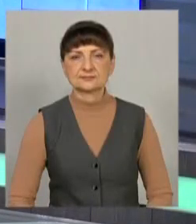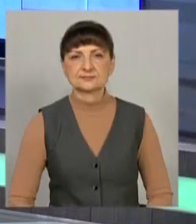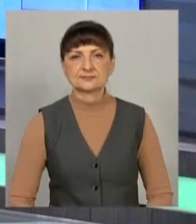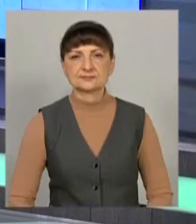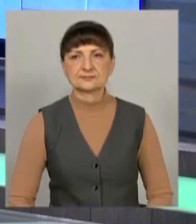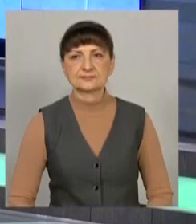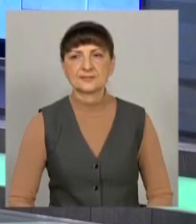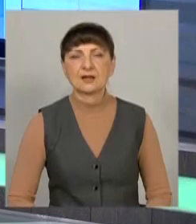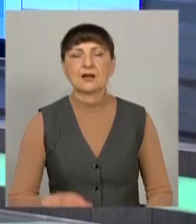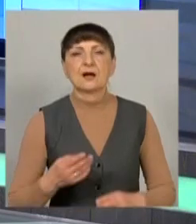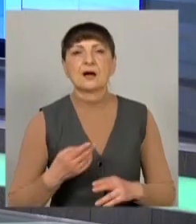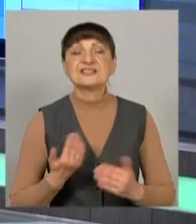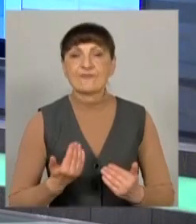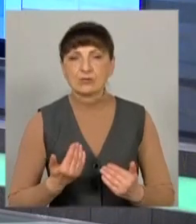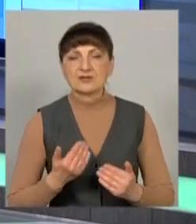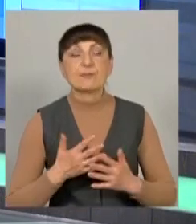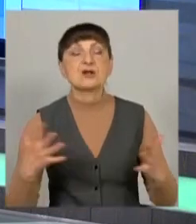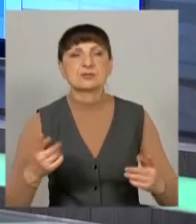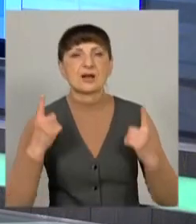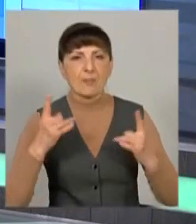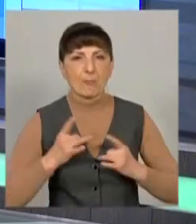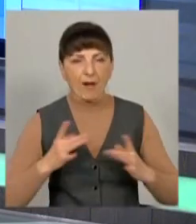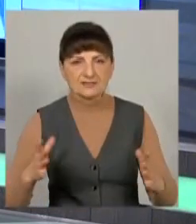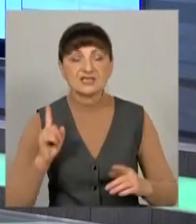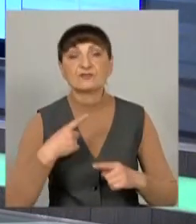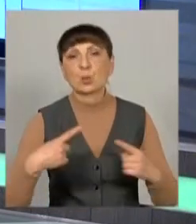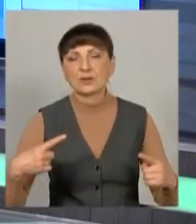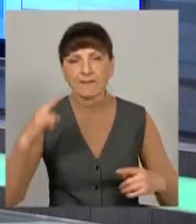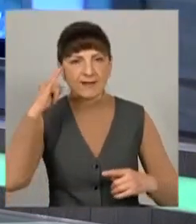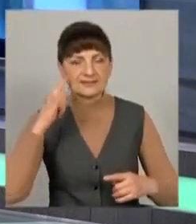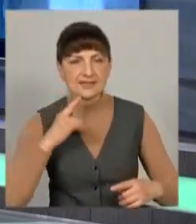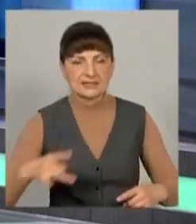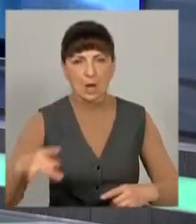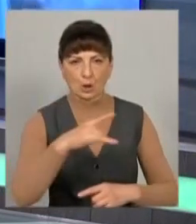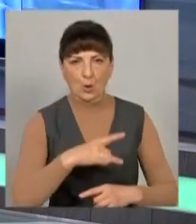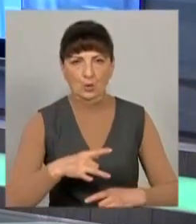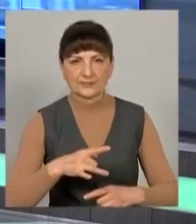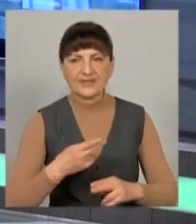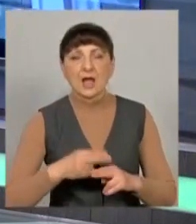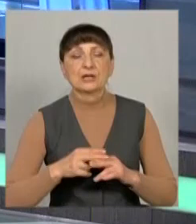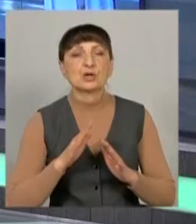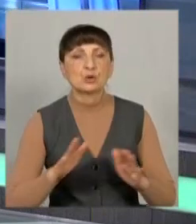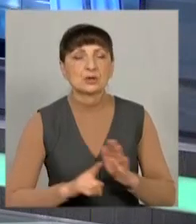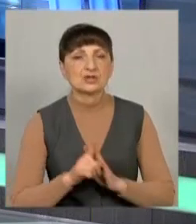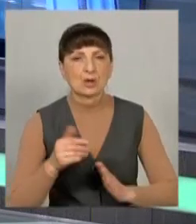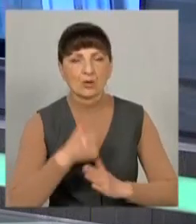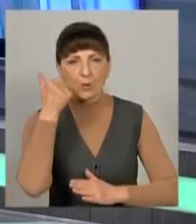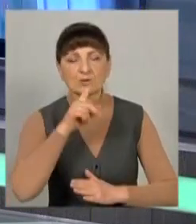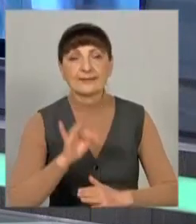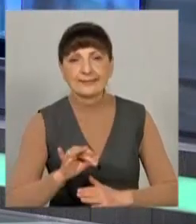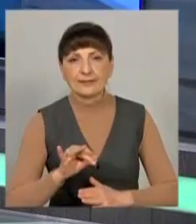Куресы куны, амал мейрамы сегодня с большим размахом отмечают и в других казахстанских регионах. Ведь это не только начало Нового года, но